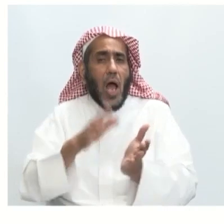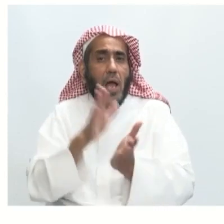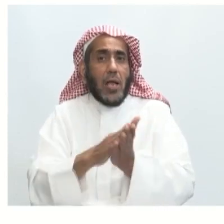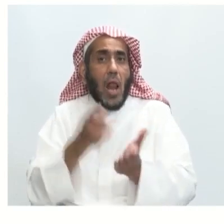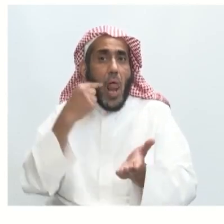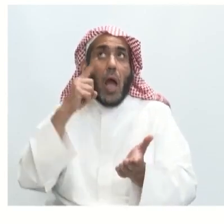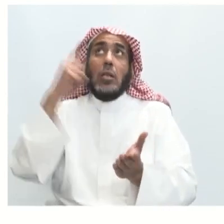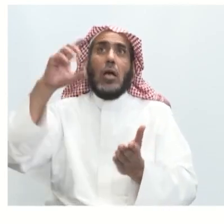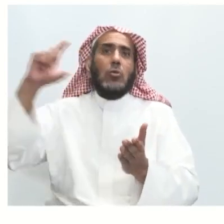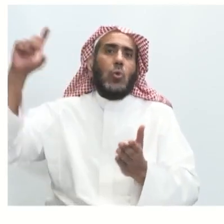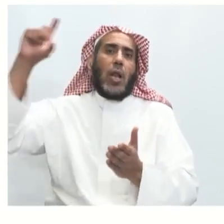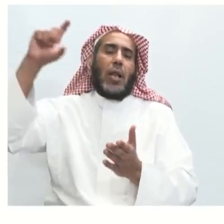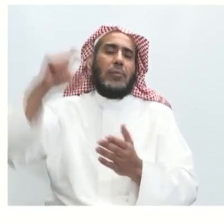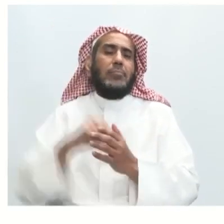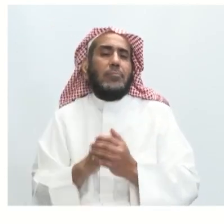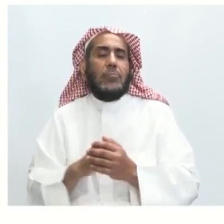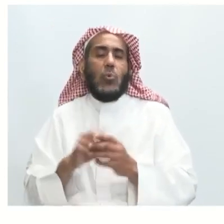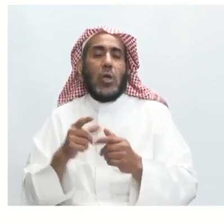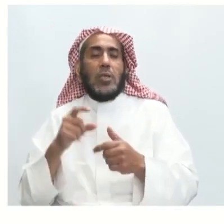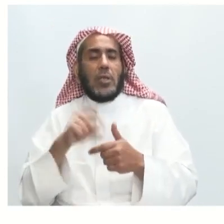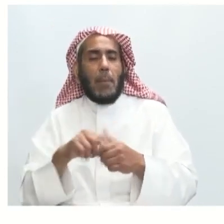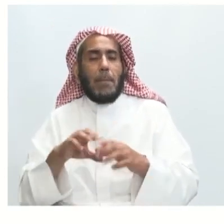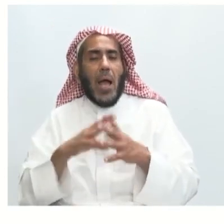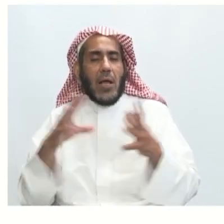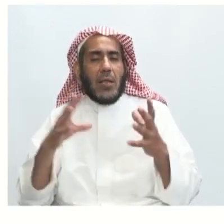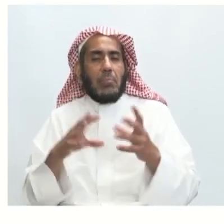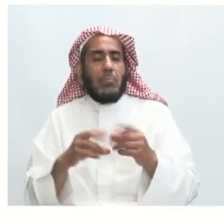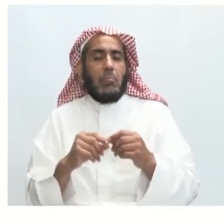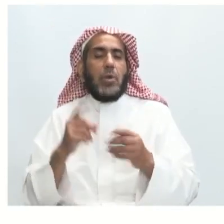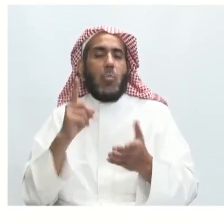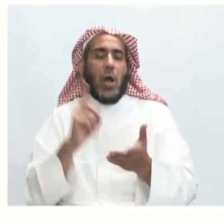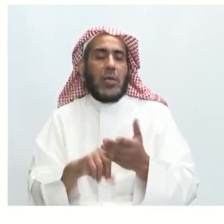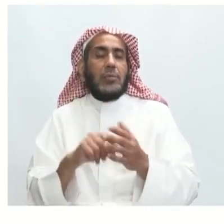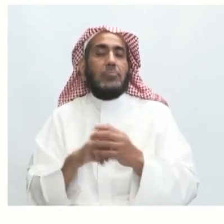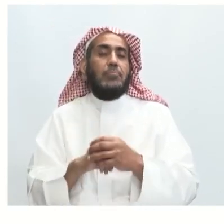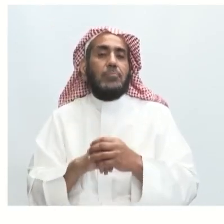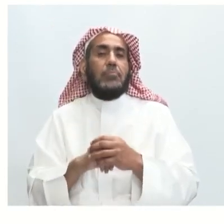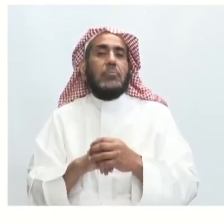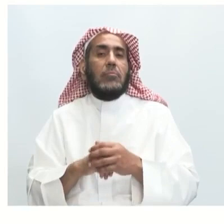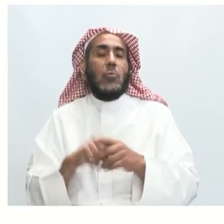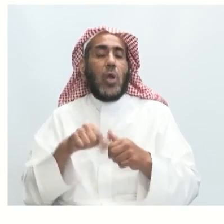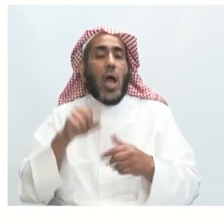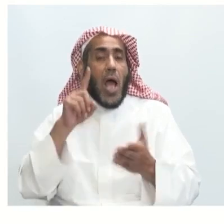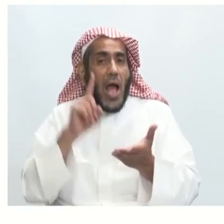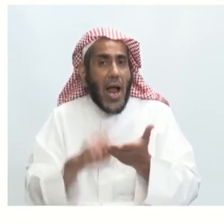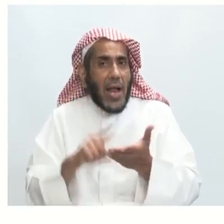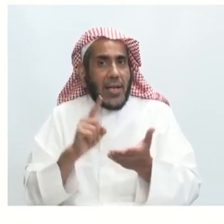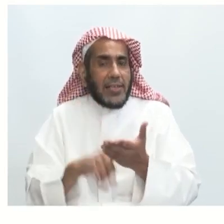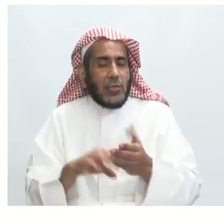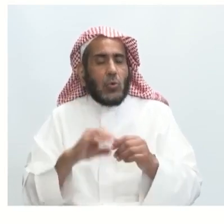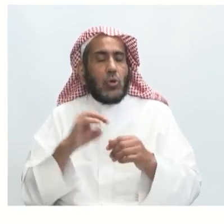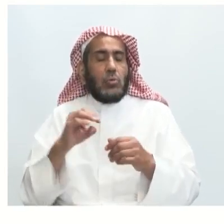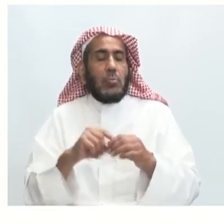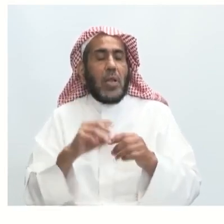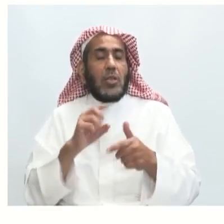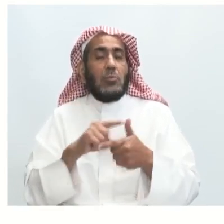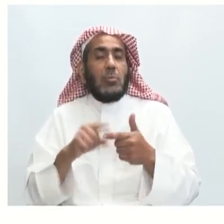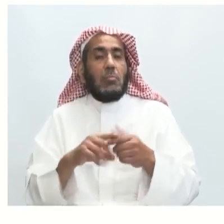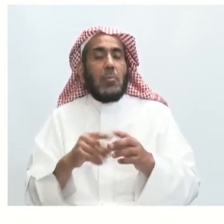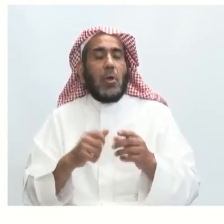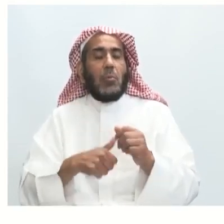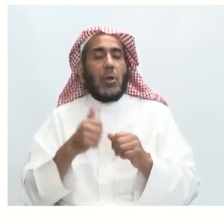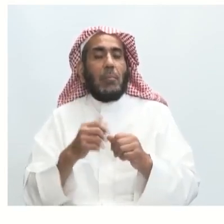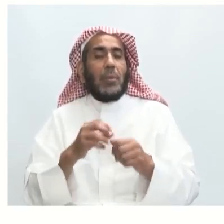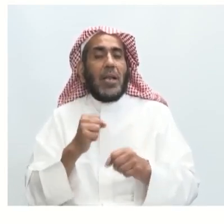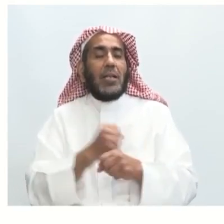رايت الهلال هنا تاتي باكثر من من مؤكد هنا اكد كل جمله من هذه الجمل بما